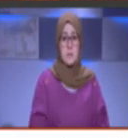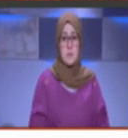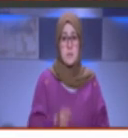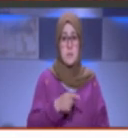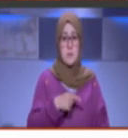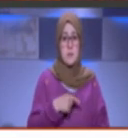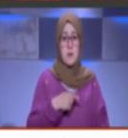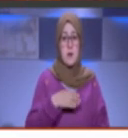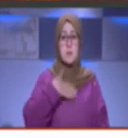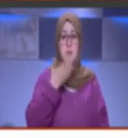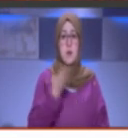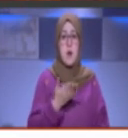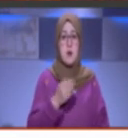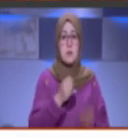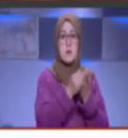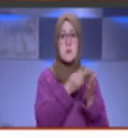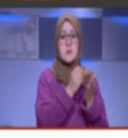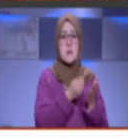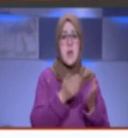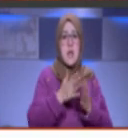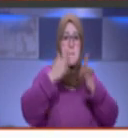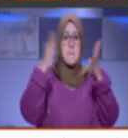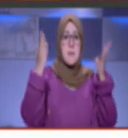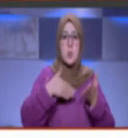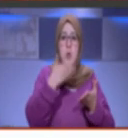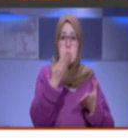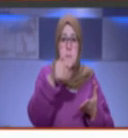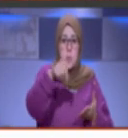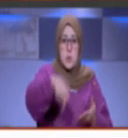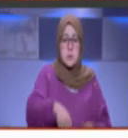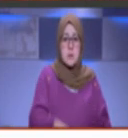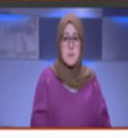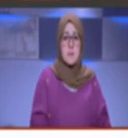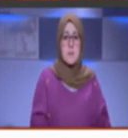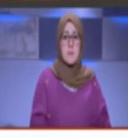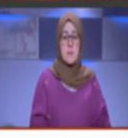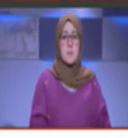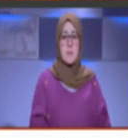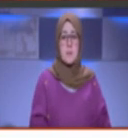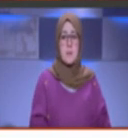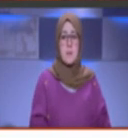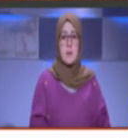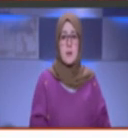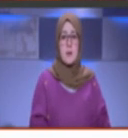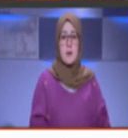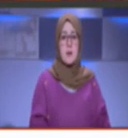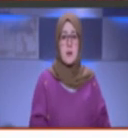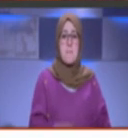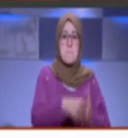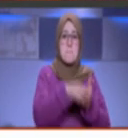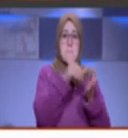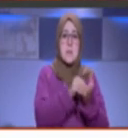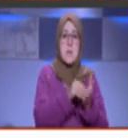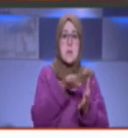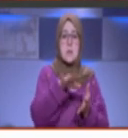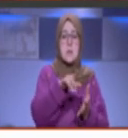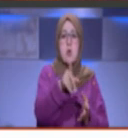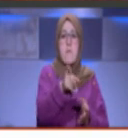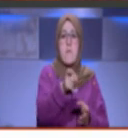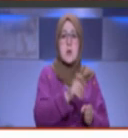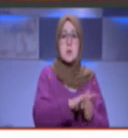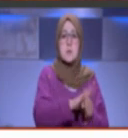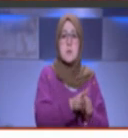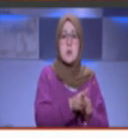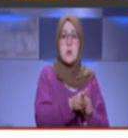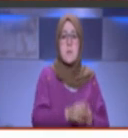تضحيات اقتصادية كبيرة بتقدم دلوقتي منذ يمكن بداية انتشار أو بداية ظهور